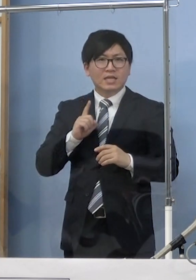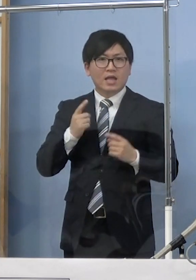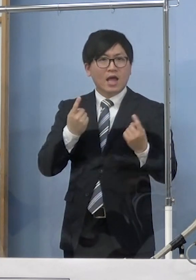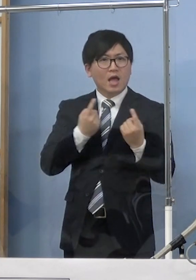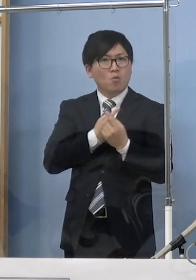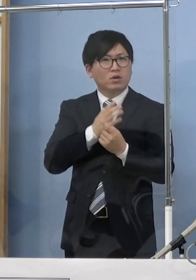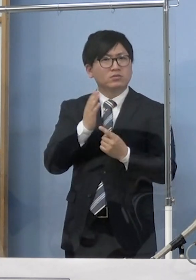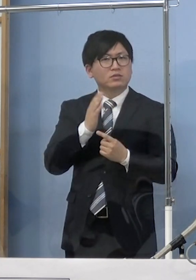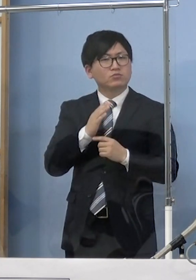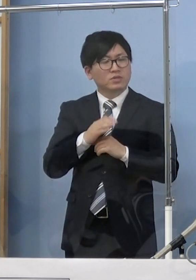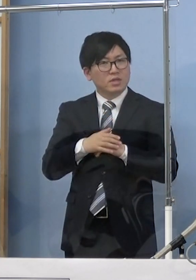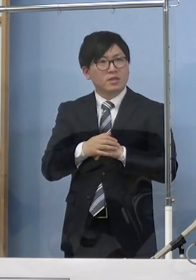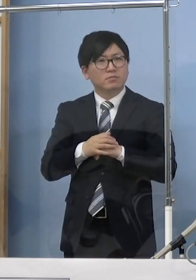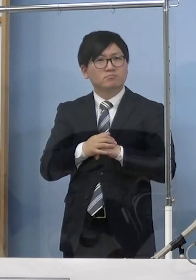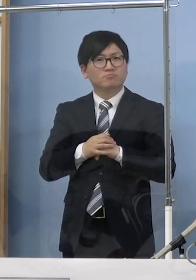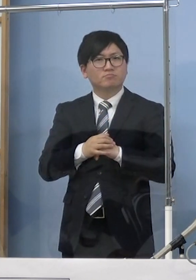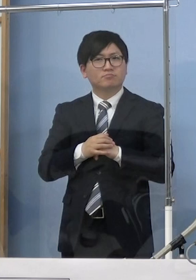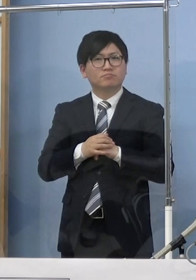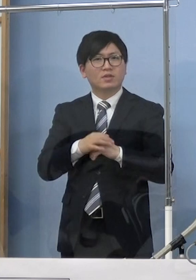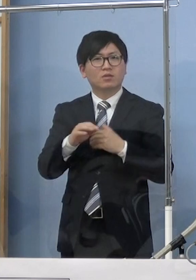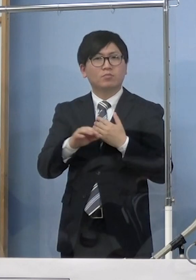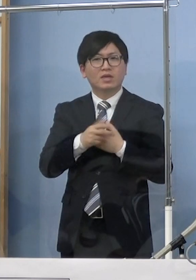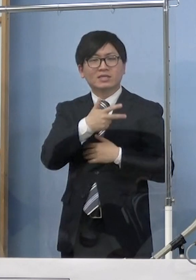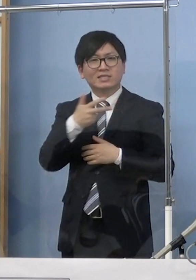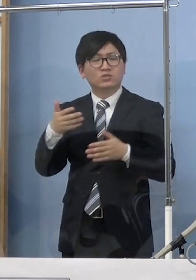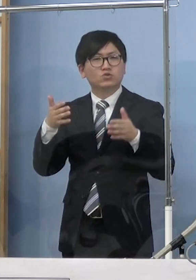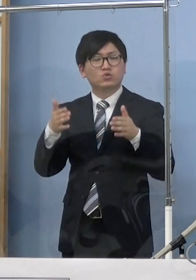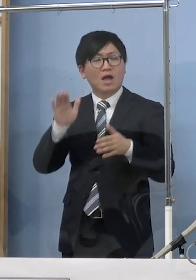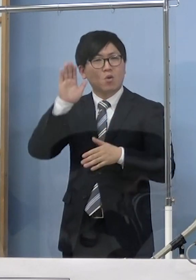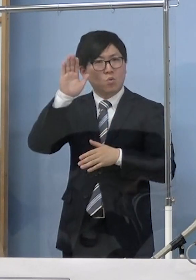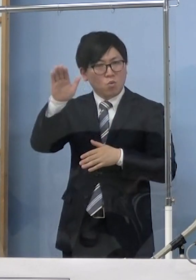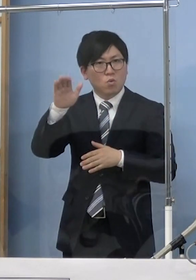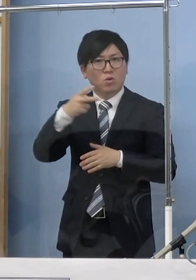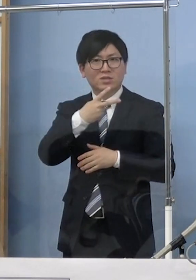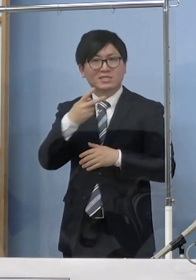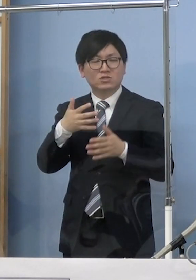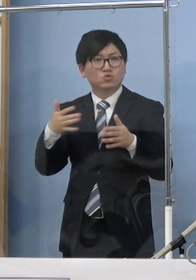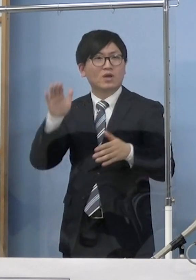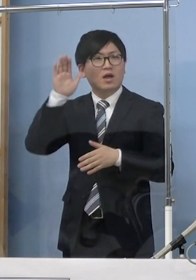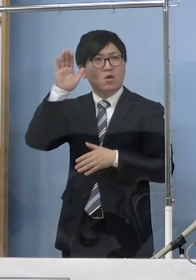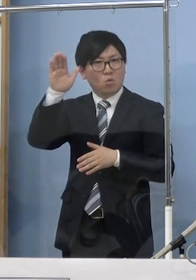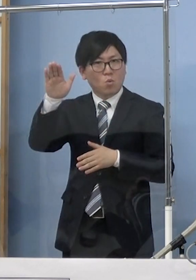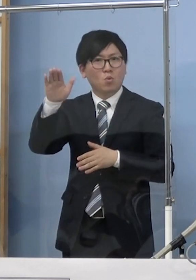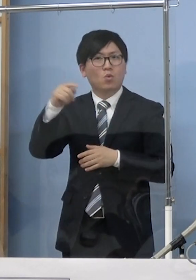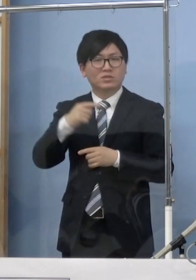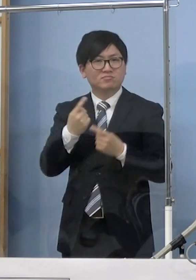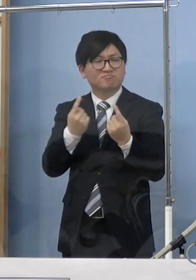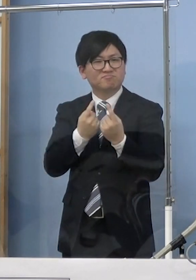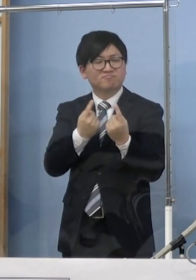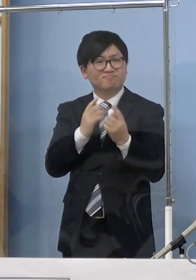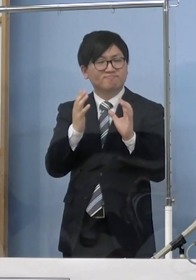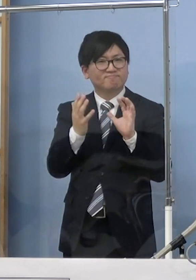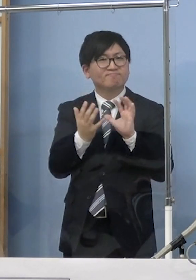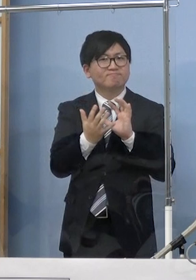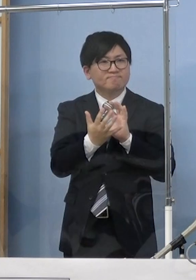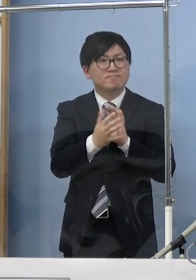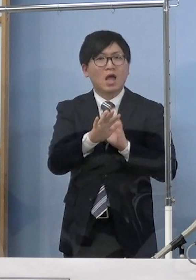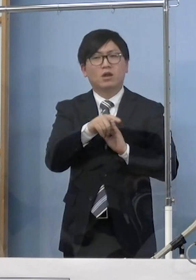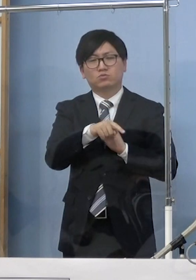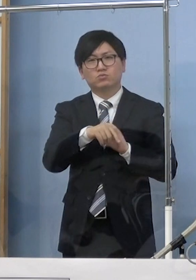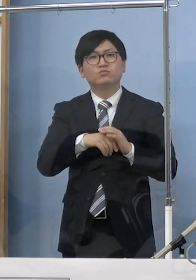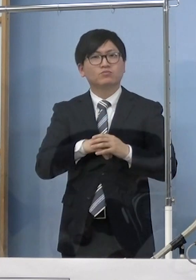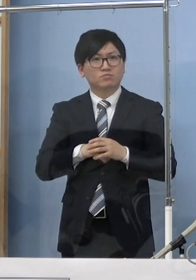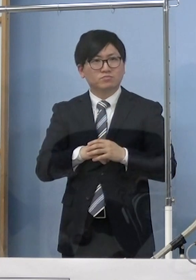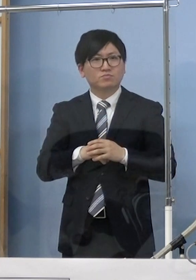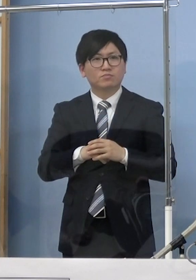ると、だいたい1週間から2週間後にその効果、成果が、あるいは影響が出てくると。大阪